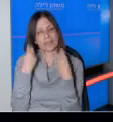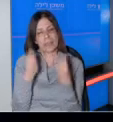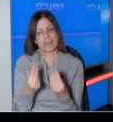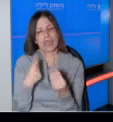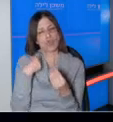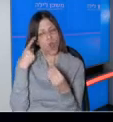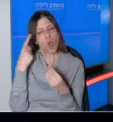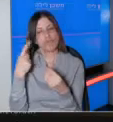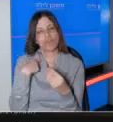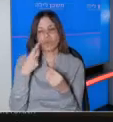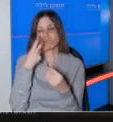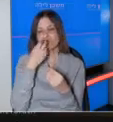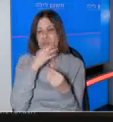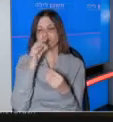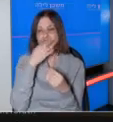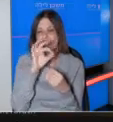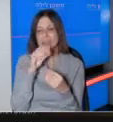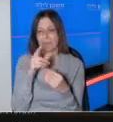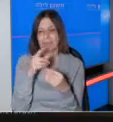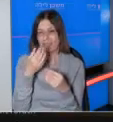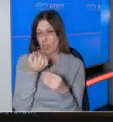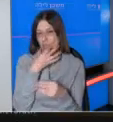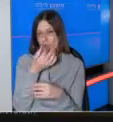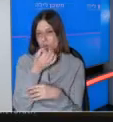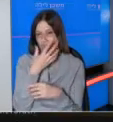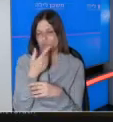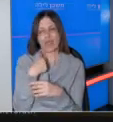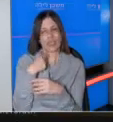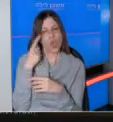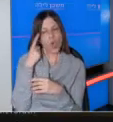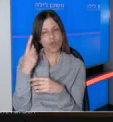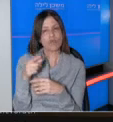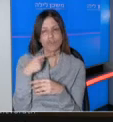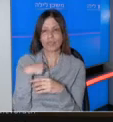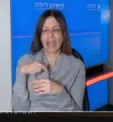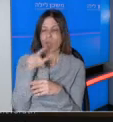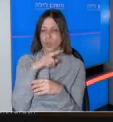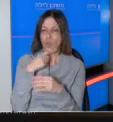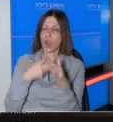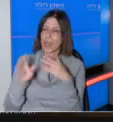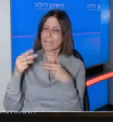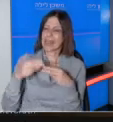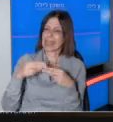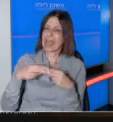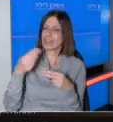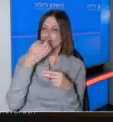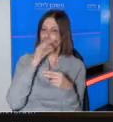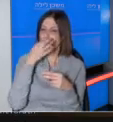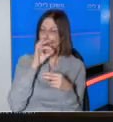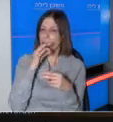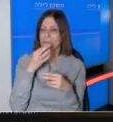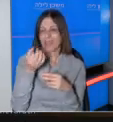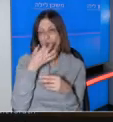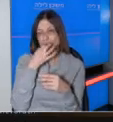חושב שאנחנו משפרים את ארסנל התרופות, אני חושב שאנחנו הולכים לקראת שיפורים,